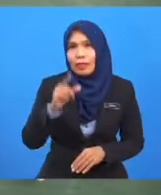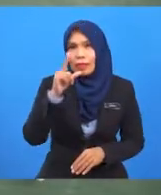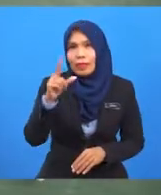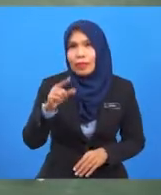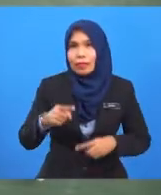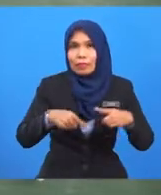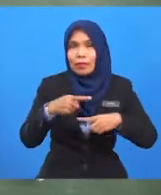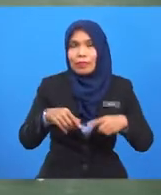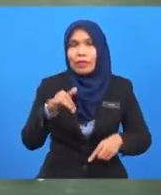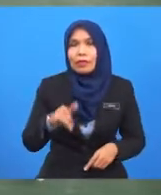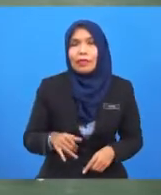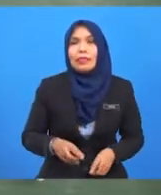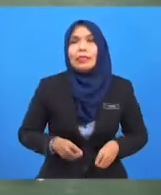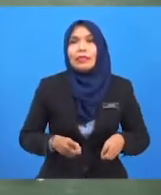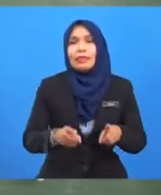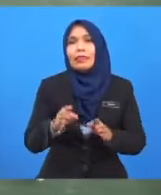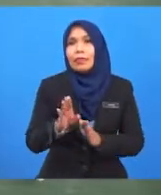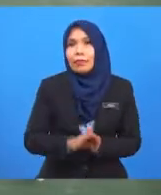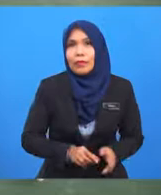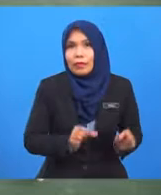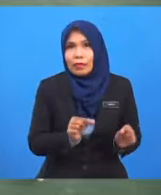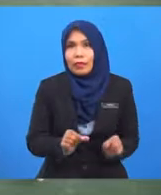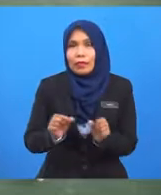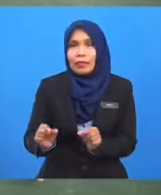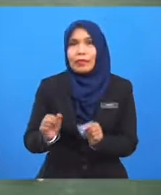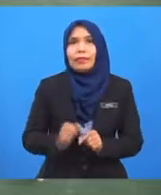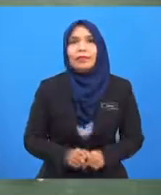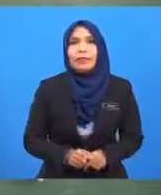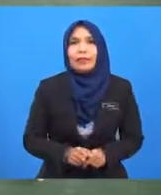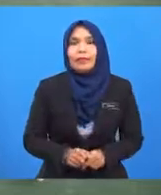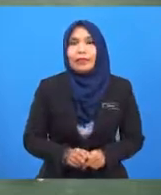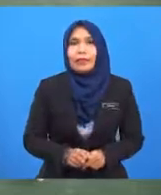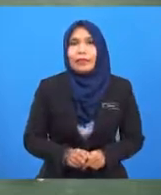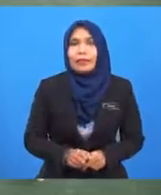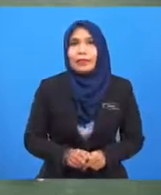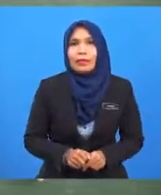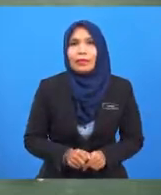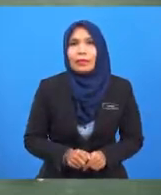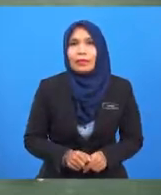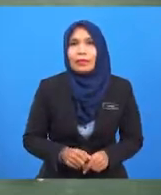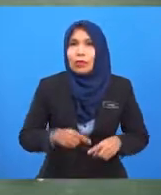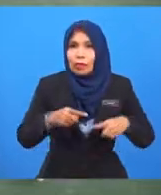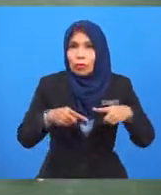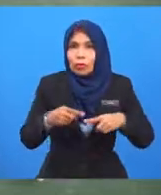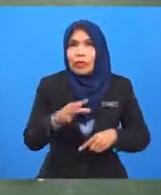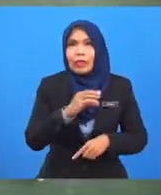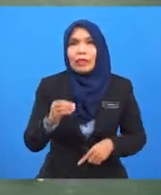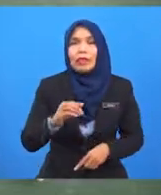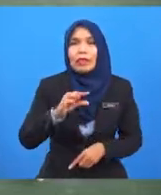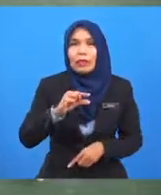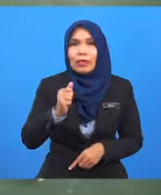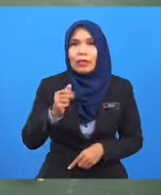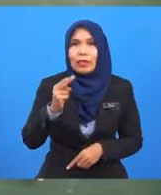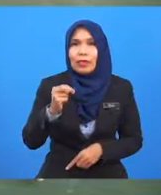bergerak. Ia terdiri daripada roda dan juga gandar di